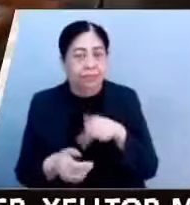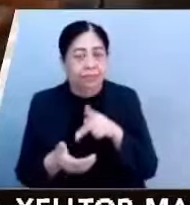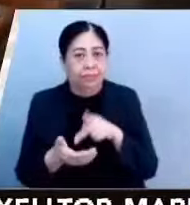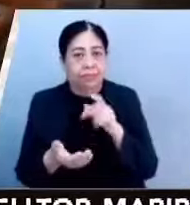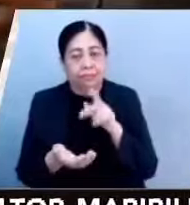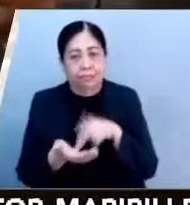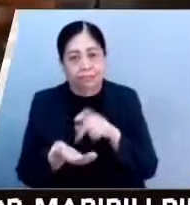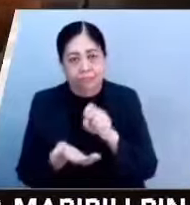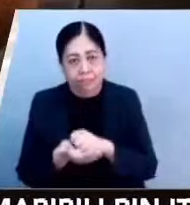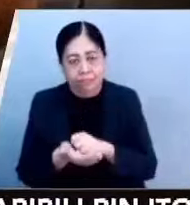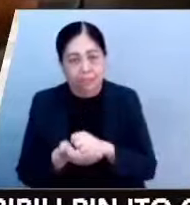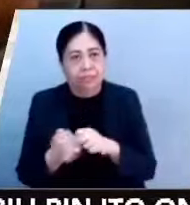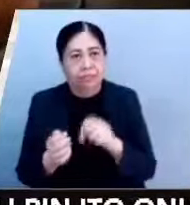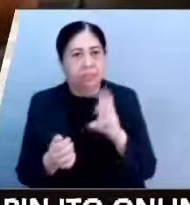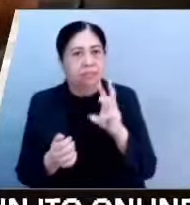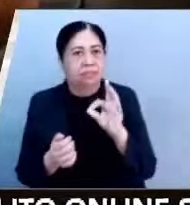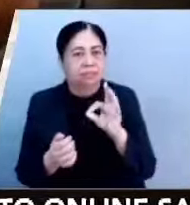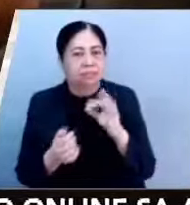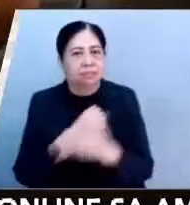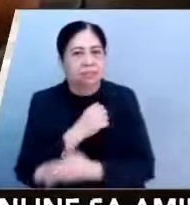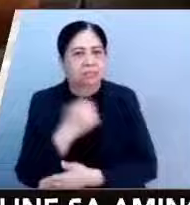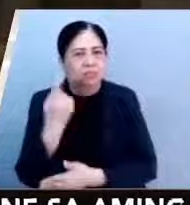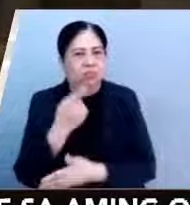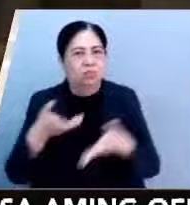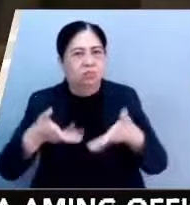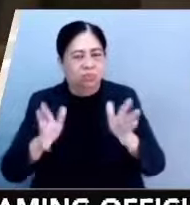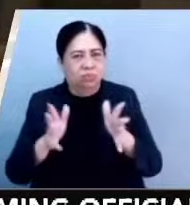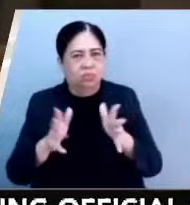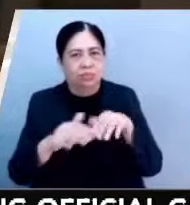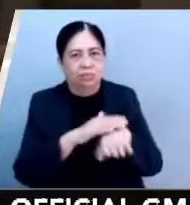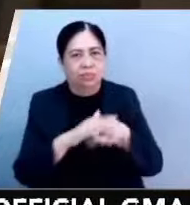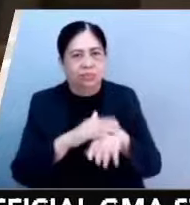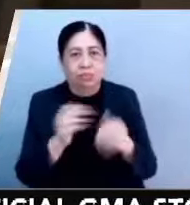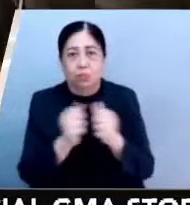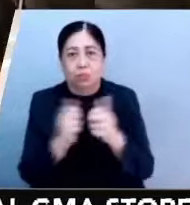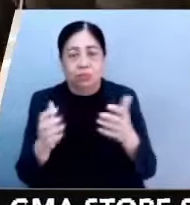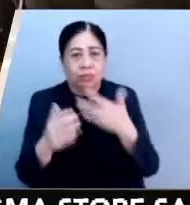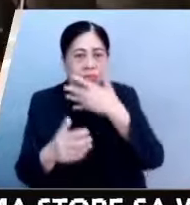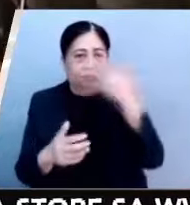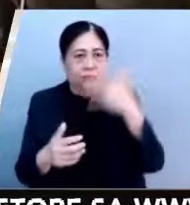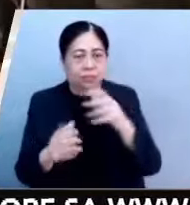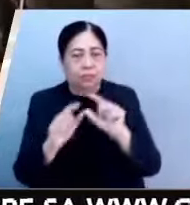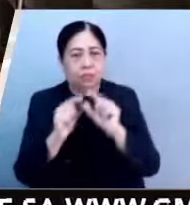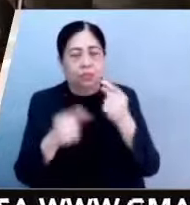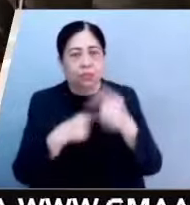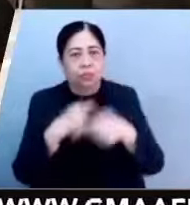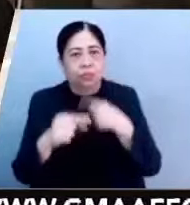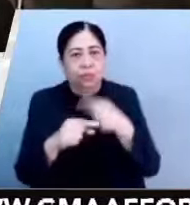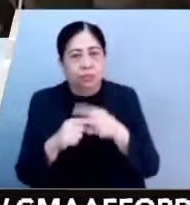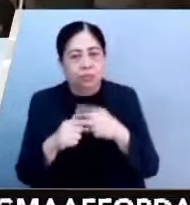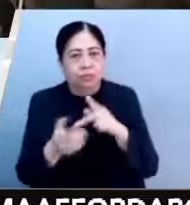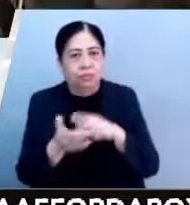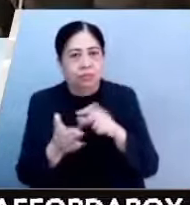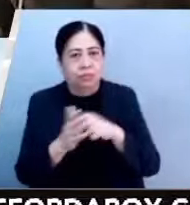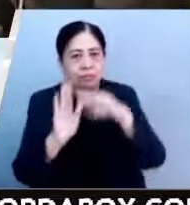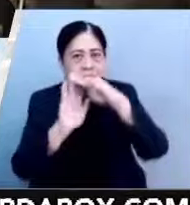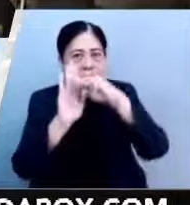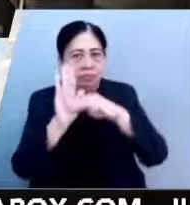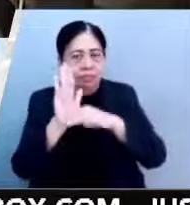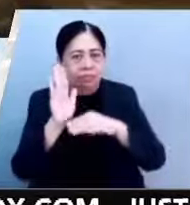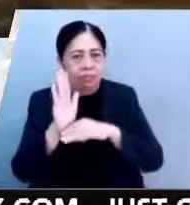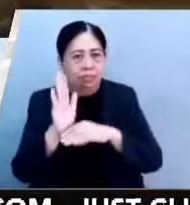6 na si lang na bansa ang kayang puntahan visa free sa global passport ranking na ginawa ng isang citizenship and Residence